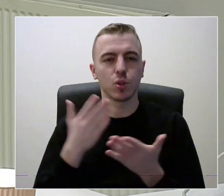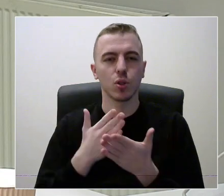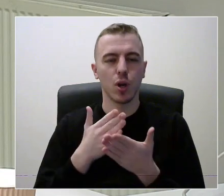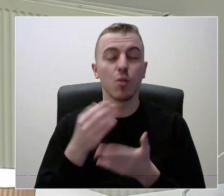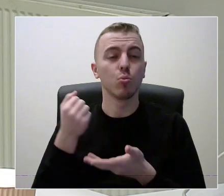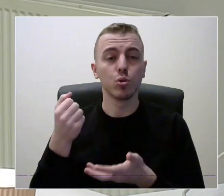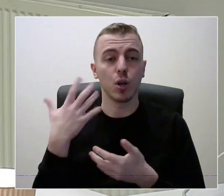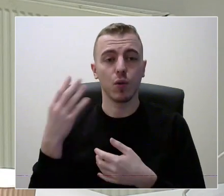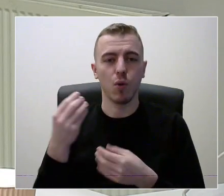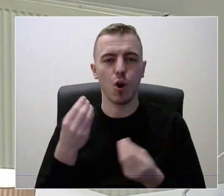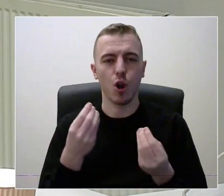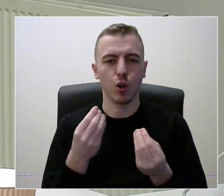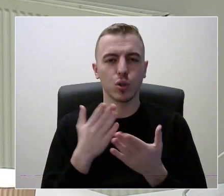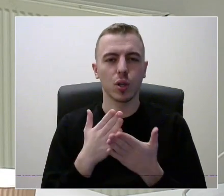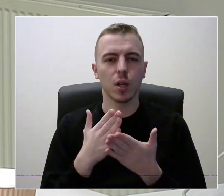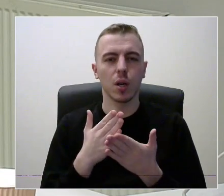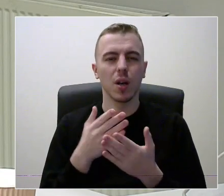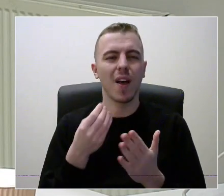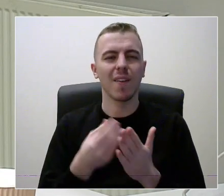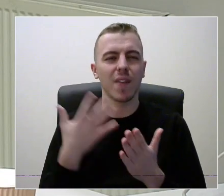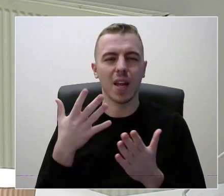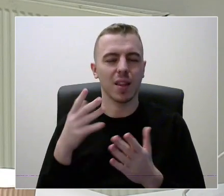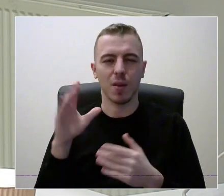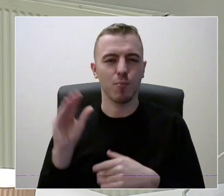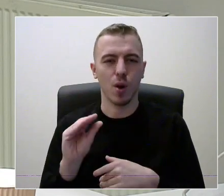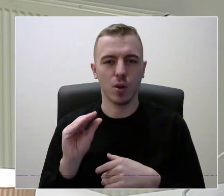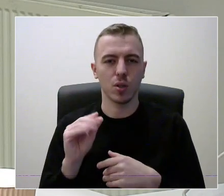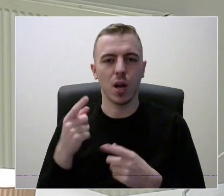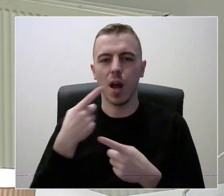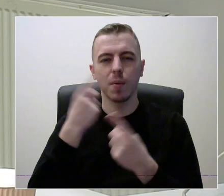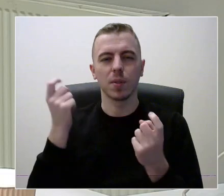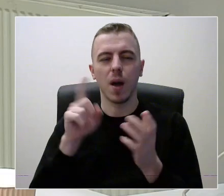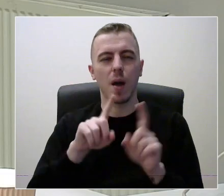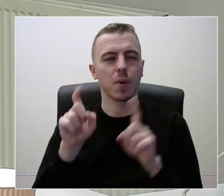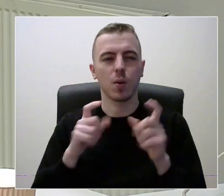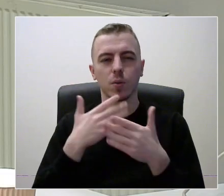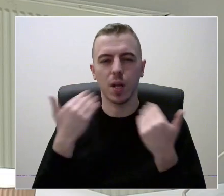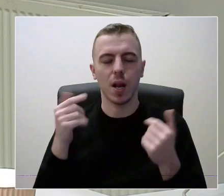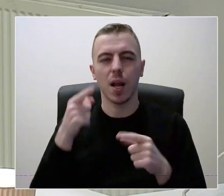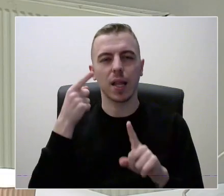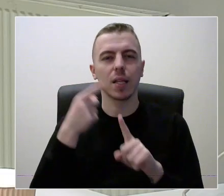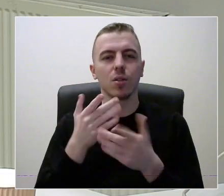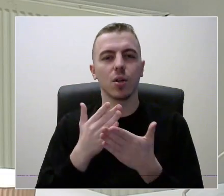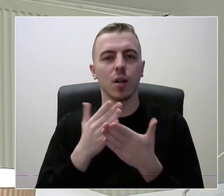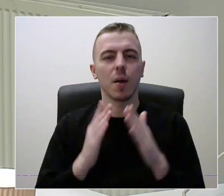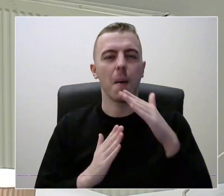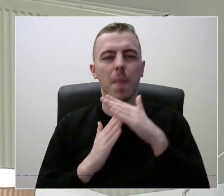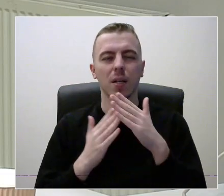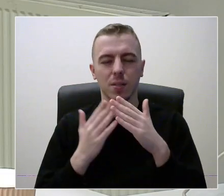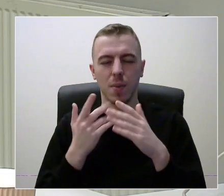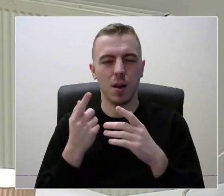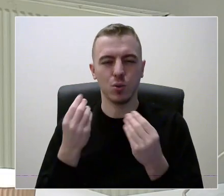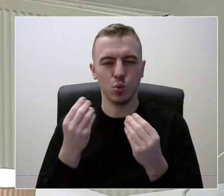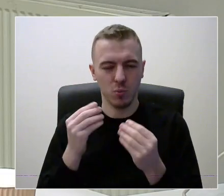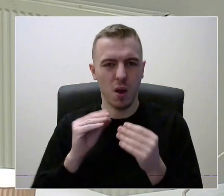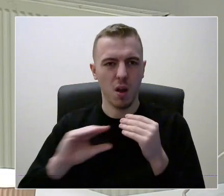per mažos vertės pirkimus, neskelbiamą apklausą. Jie dažniausiai siekia kone maksimalią sumą. Tai toj vietoje